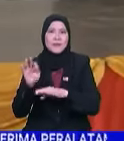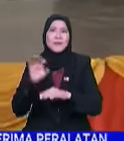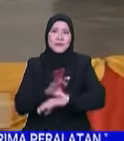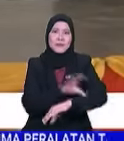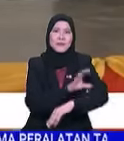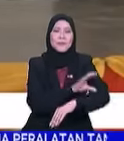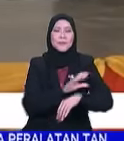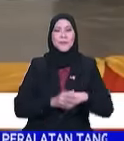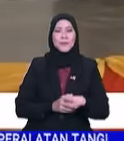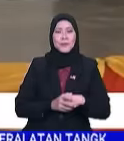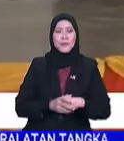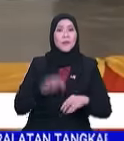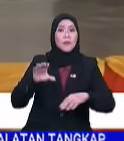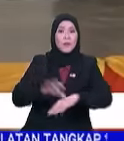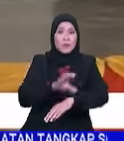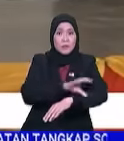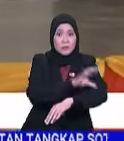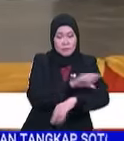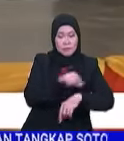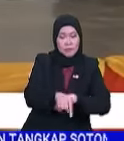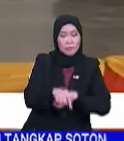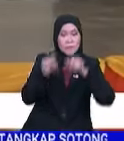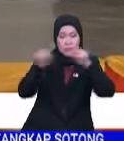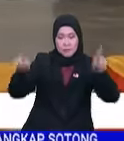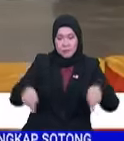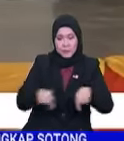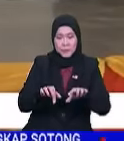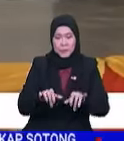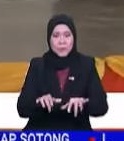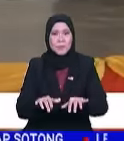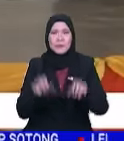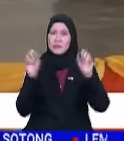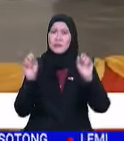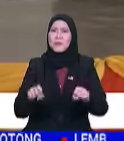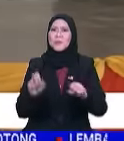Internet in a box ni dia boleh membuatkan